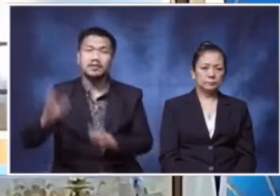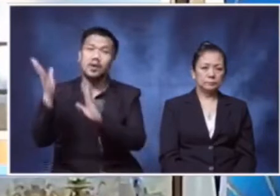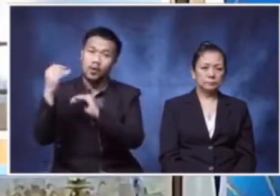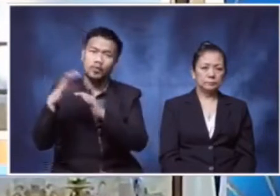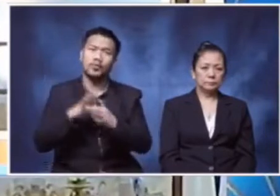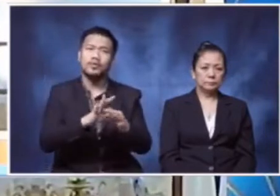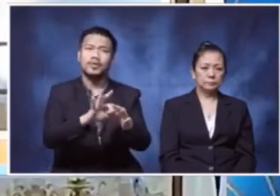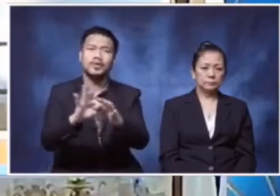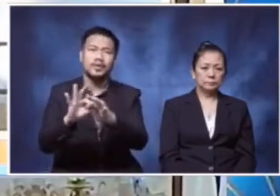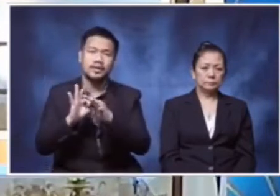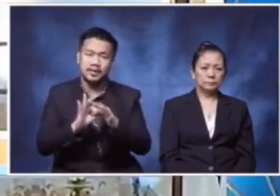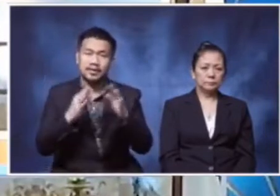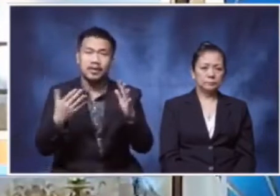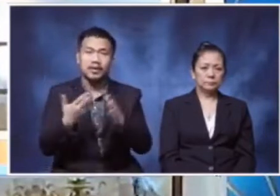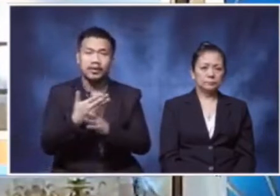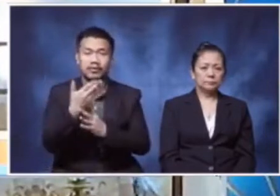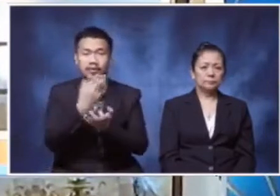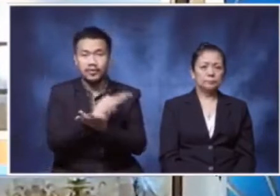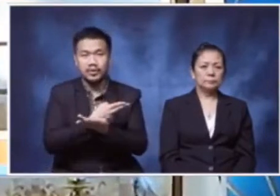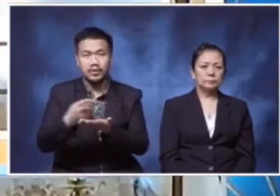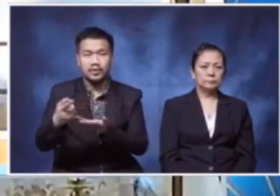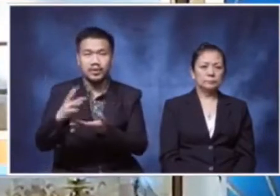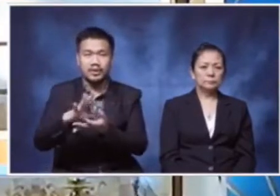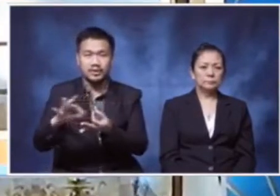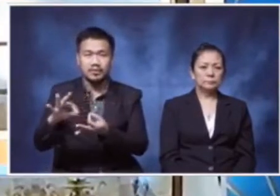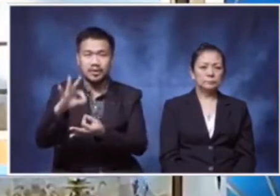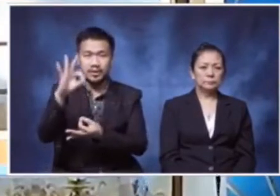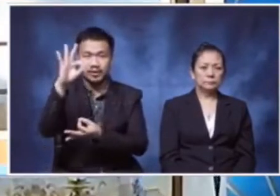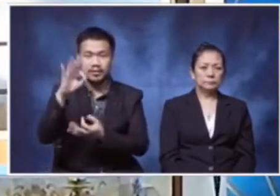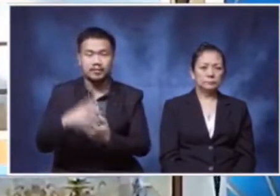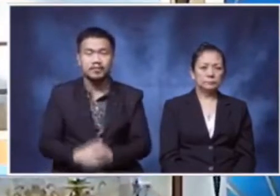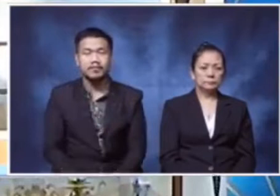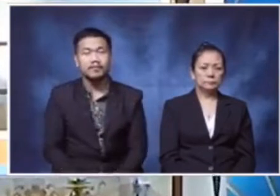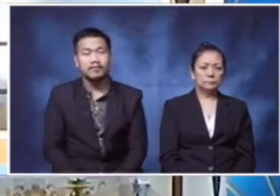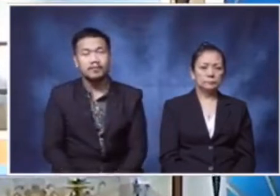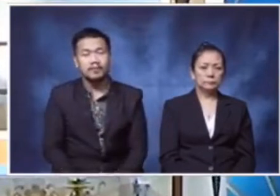sa pagkakaisa sa pamamagitan ng Espiritu Santo.